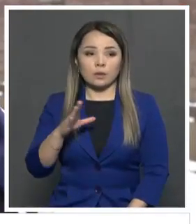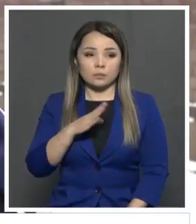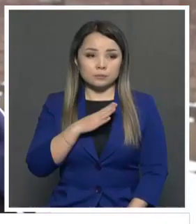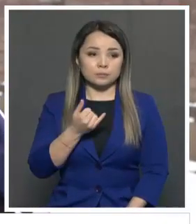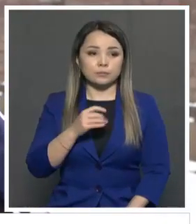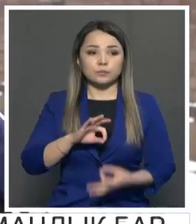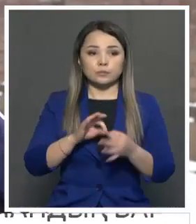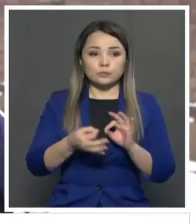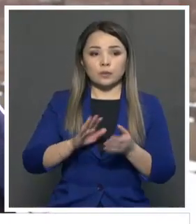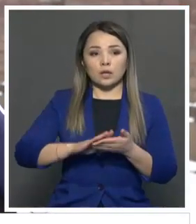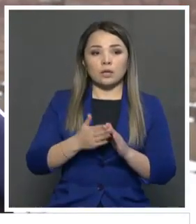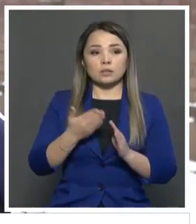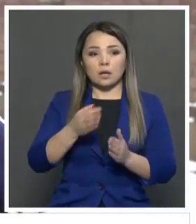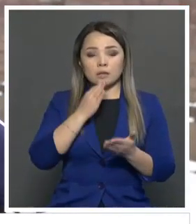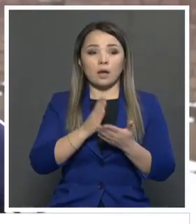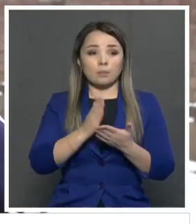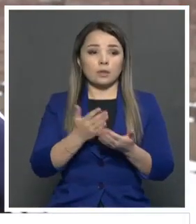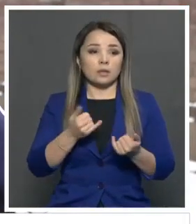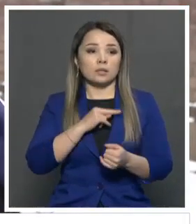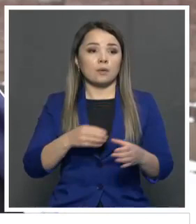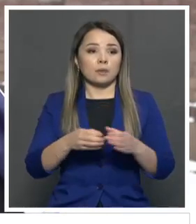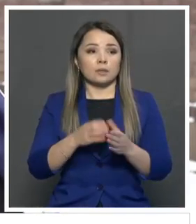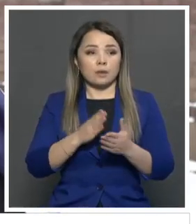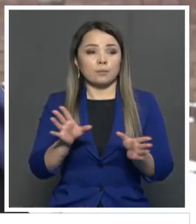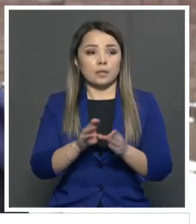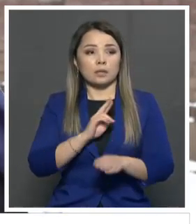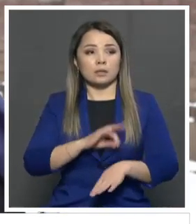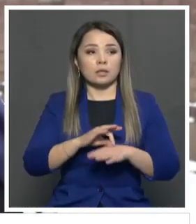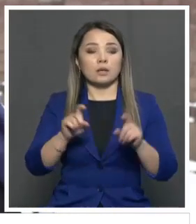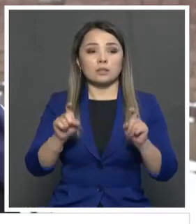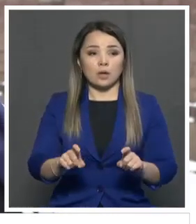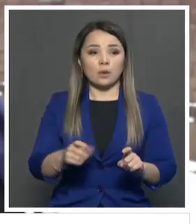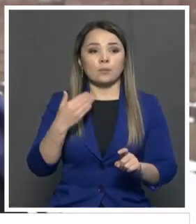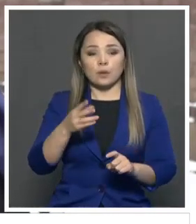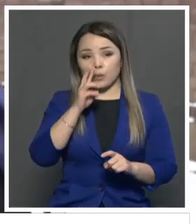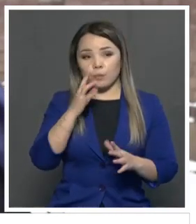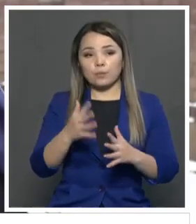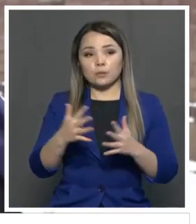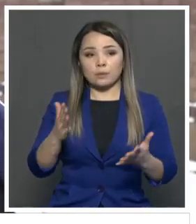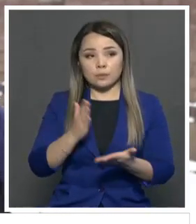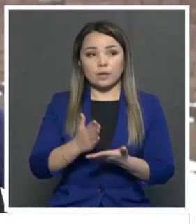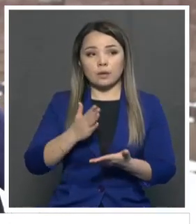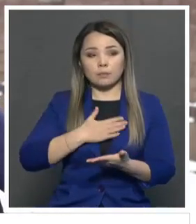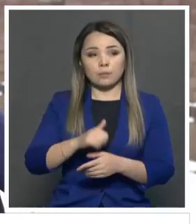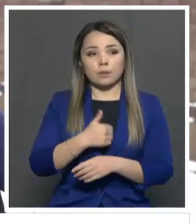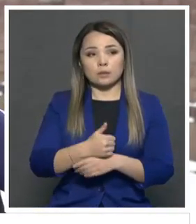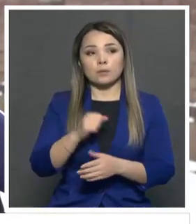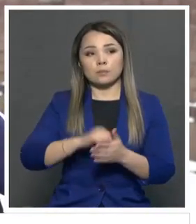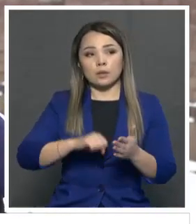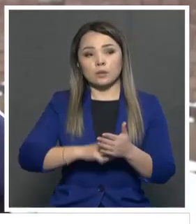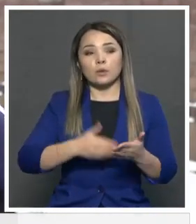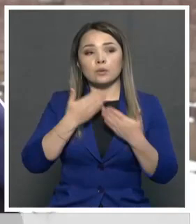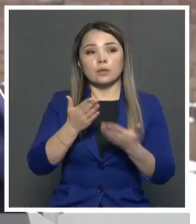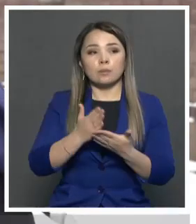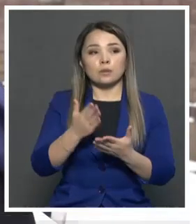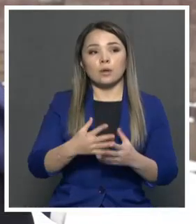Мен өзімде мұндай жағдайға тап болғанмын. Әріптесім екеуміз бірдей қызметте отырсақ та, оның жалақысы жоғары еді. Мен басшылықтан себебін сұрасам,